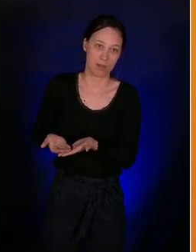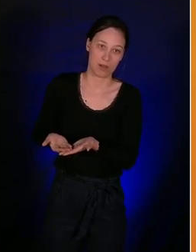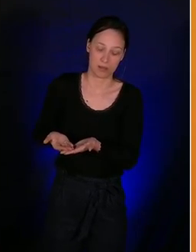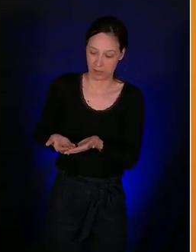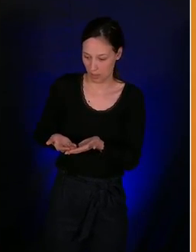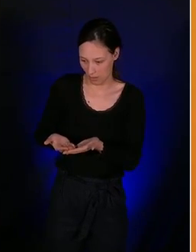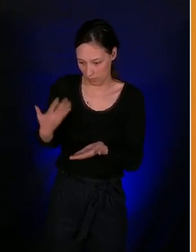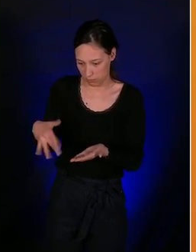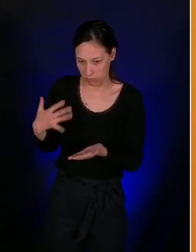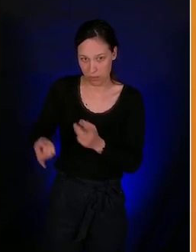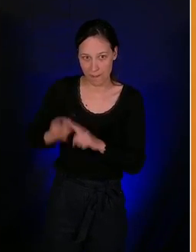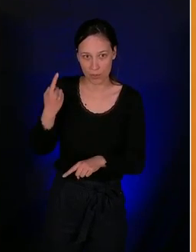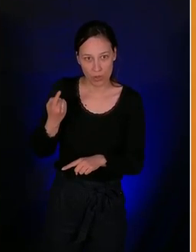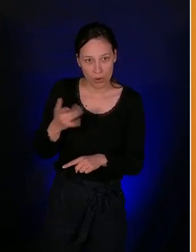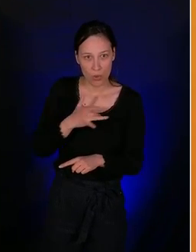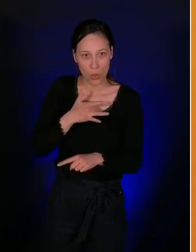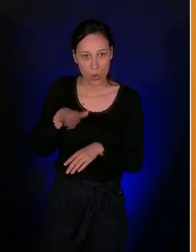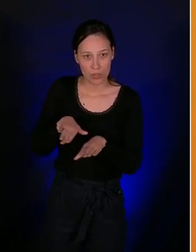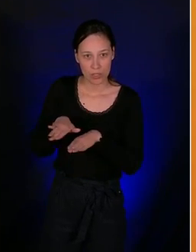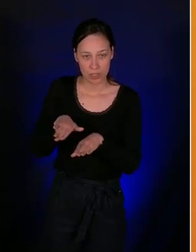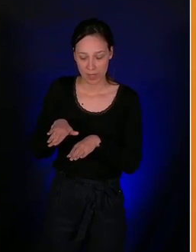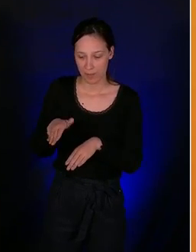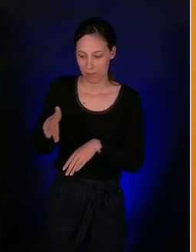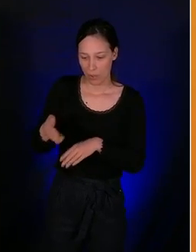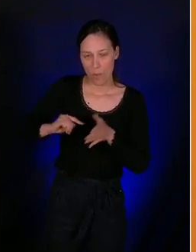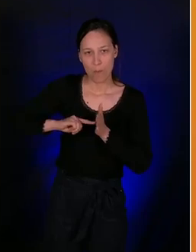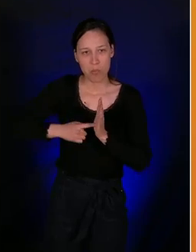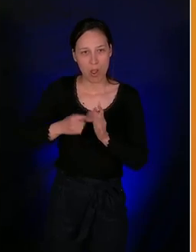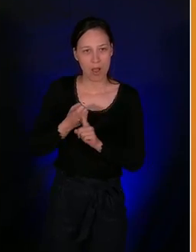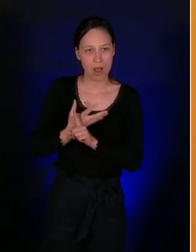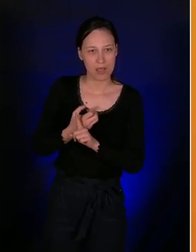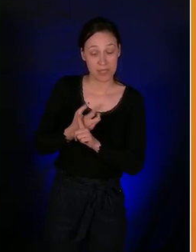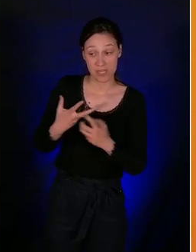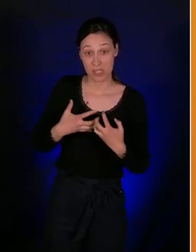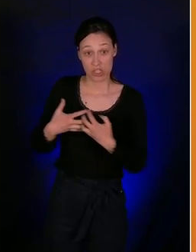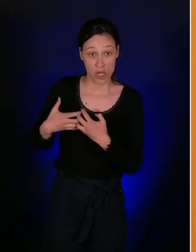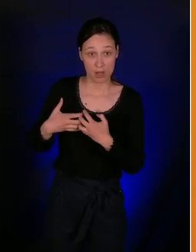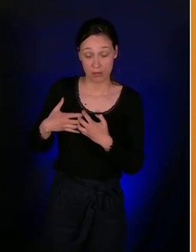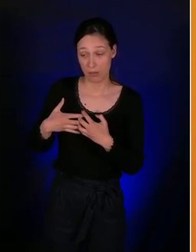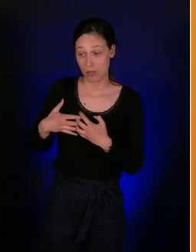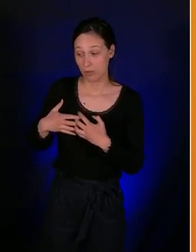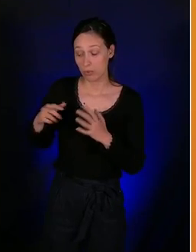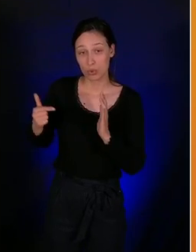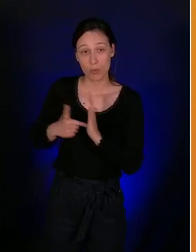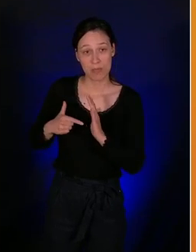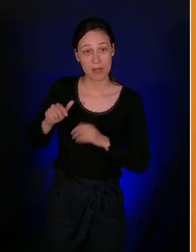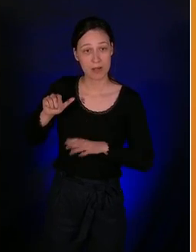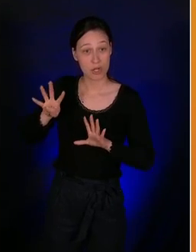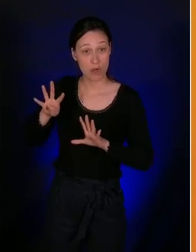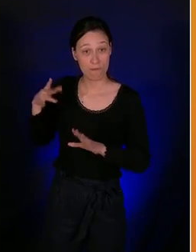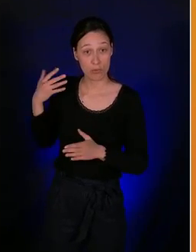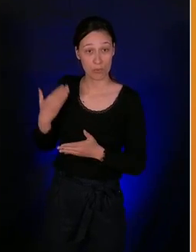au cœur du système, avec un point d'indice qui est gelé depuis 2009, 2 ans de bataille. On